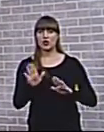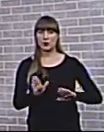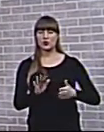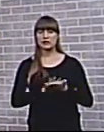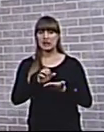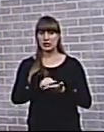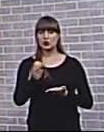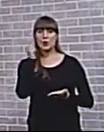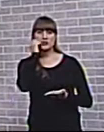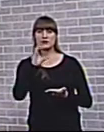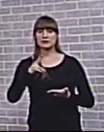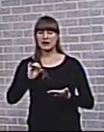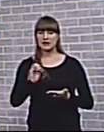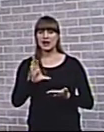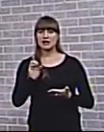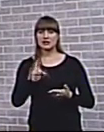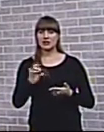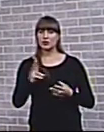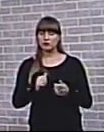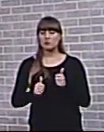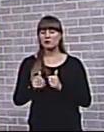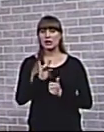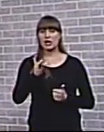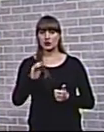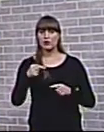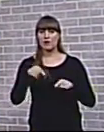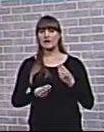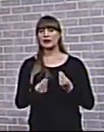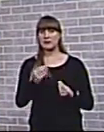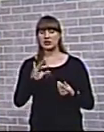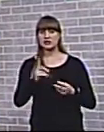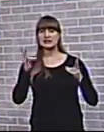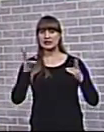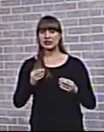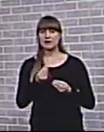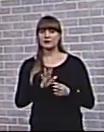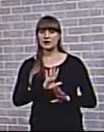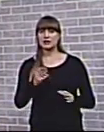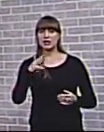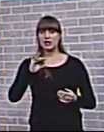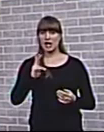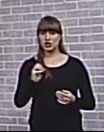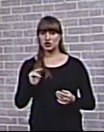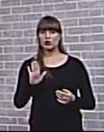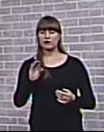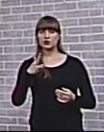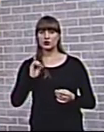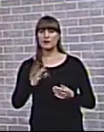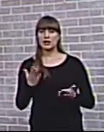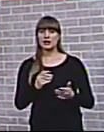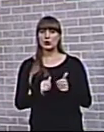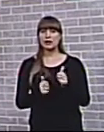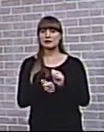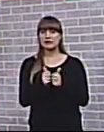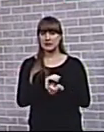разгрома московского «Спартака» скромнее, но обыграли Уфу. В этом матче из-за травм не играли Кудряшов и Калачев, которого на фланге заменил